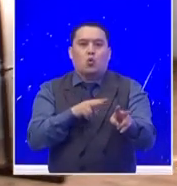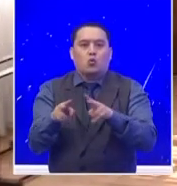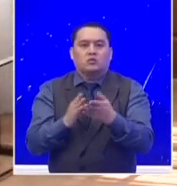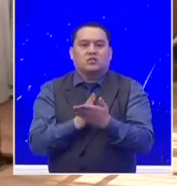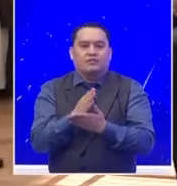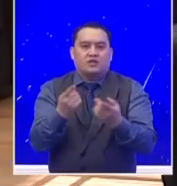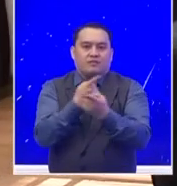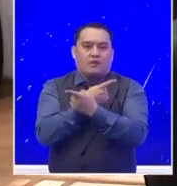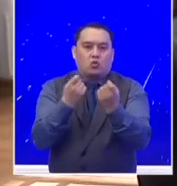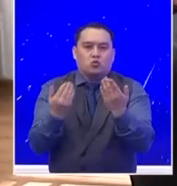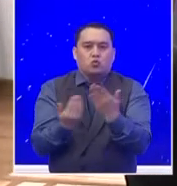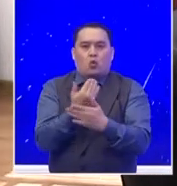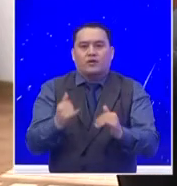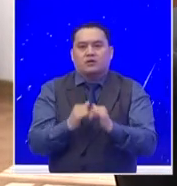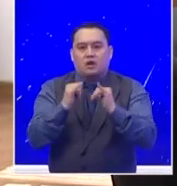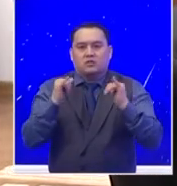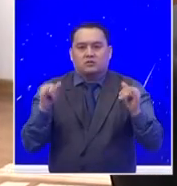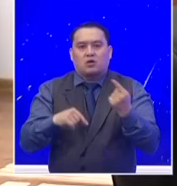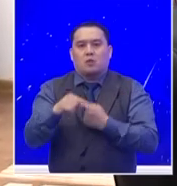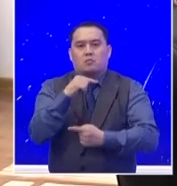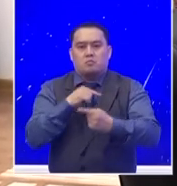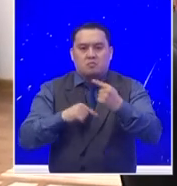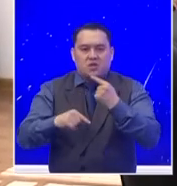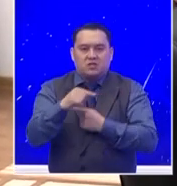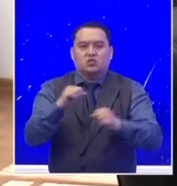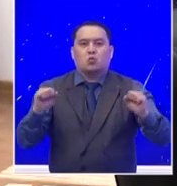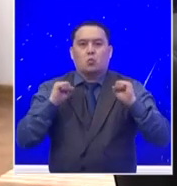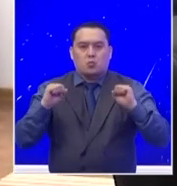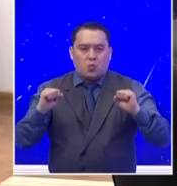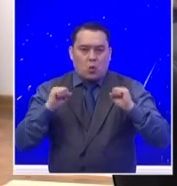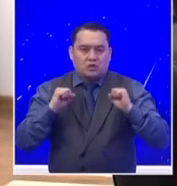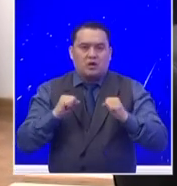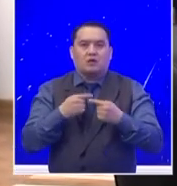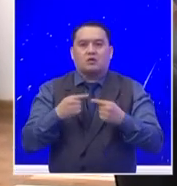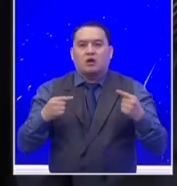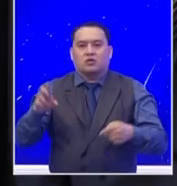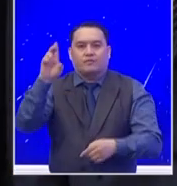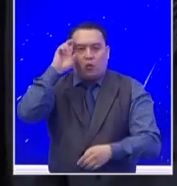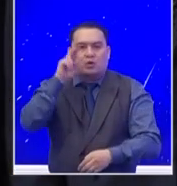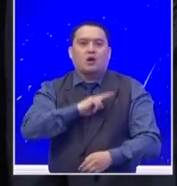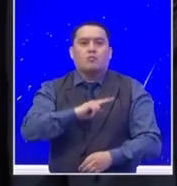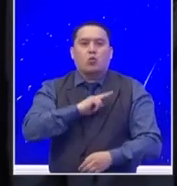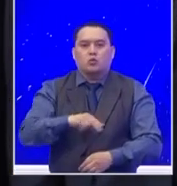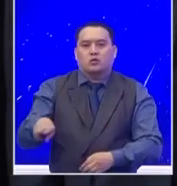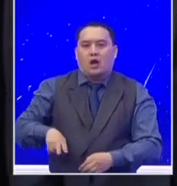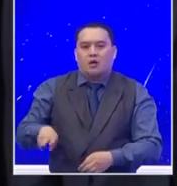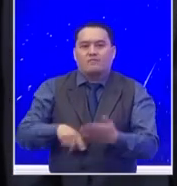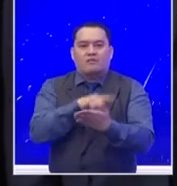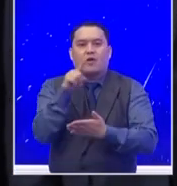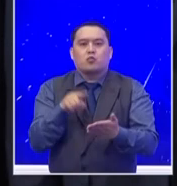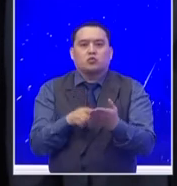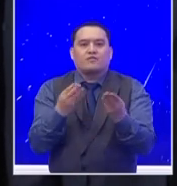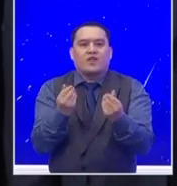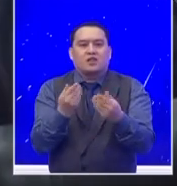сферы индустриально-инновационного развития, предпринимательства, спорта и туризма. В разные годы он работал директором по вопросам финансов